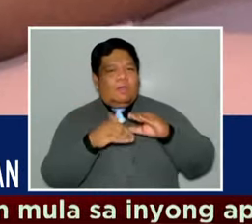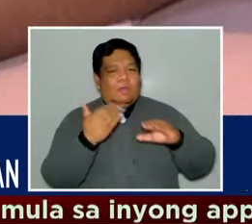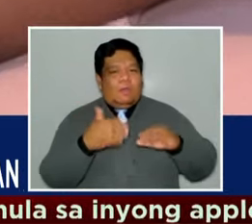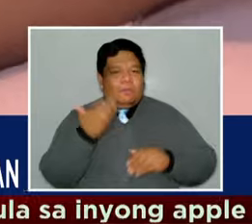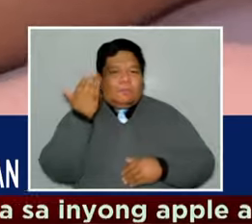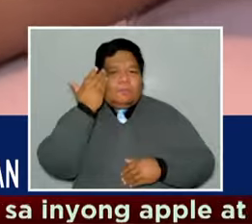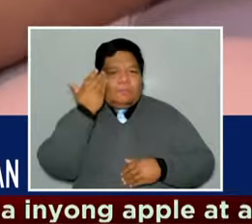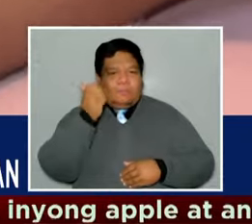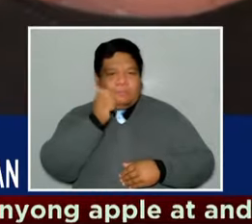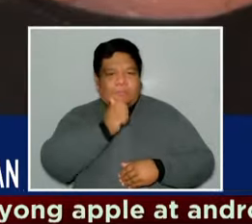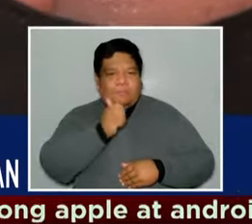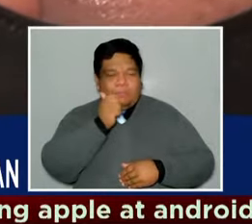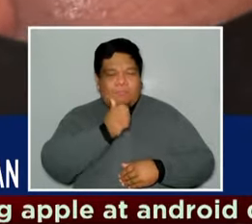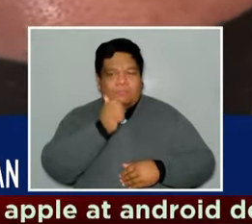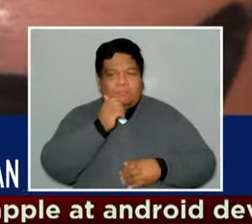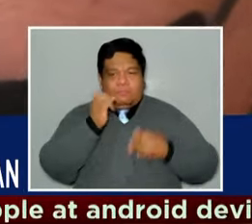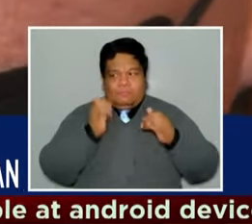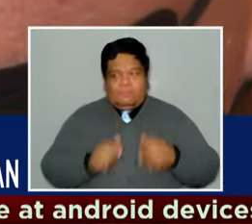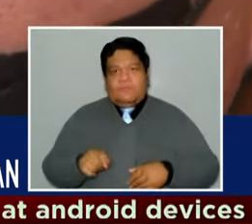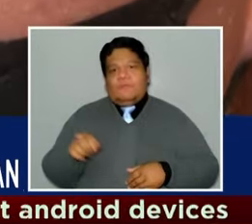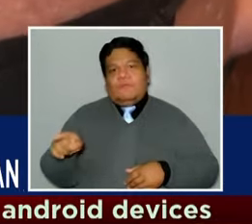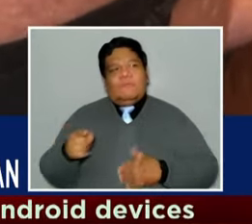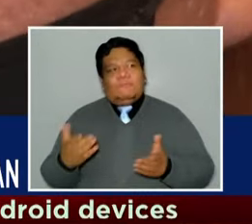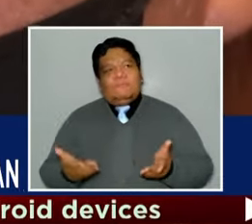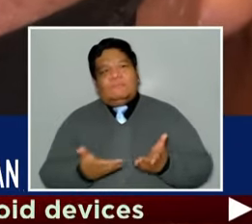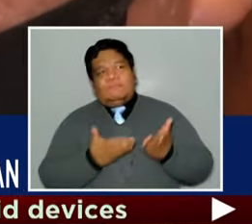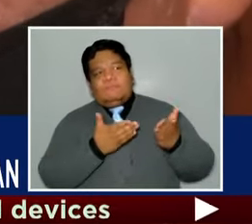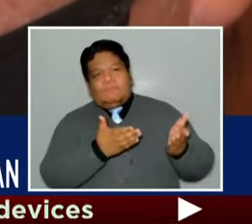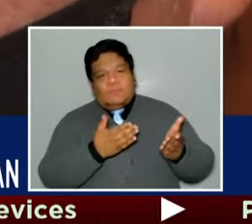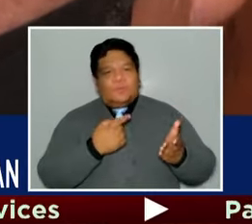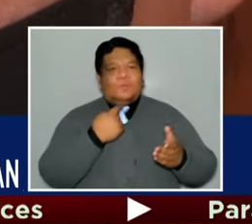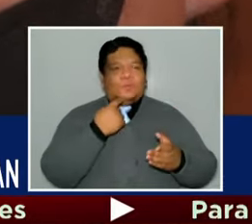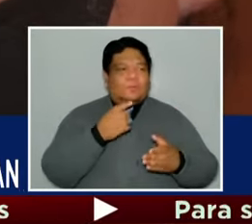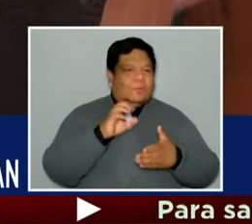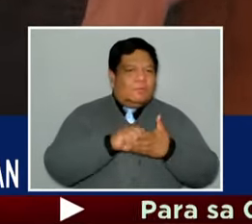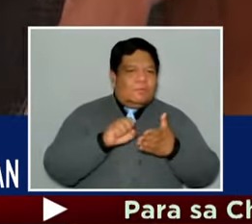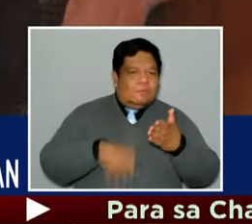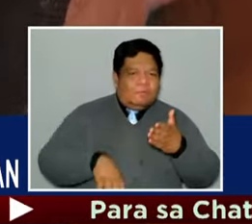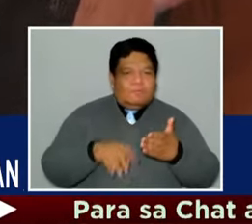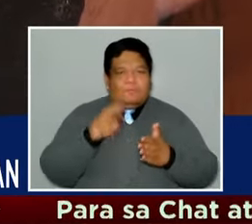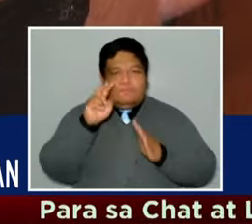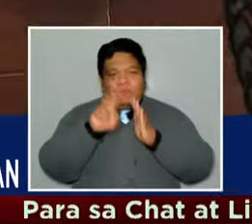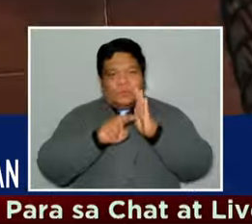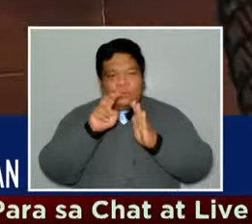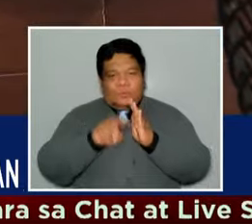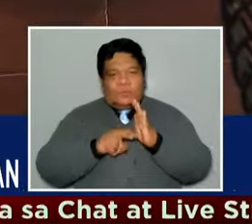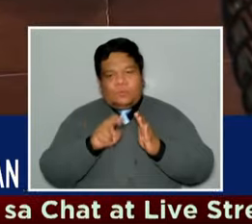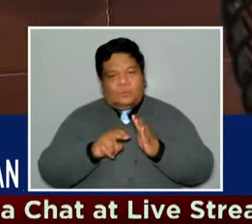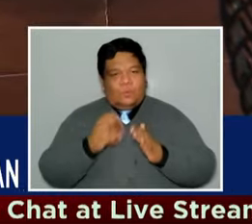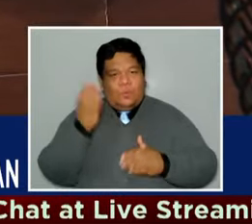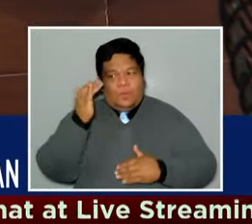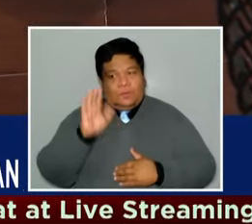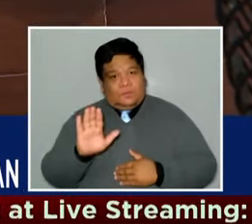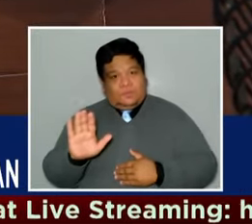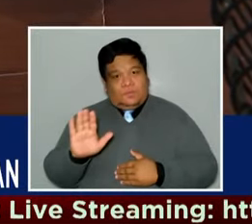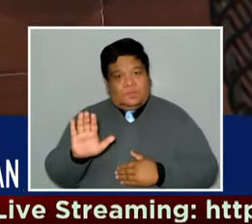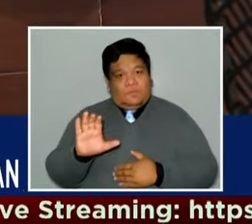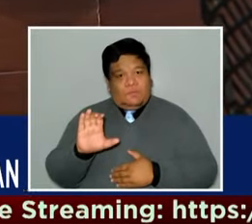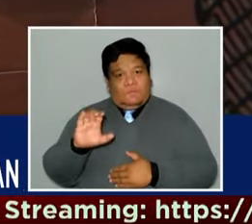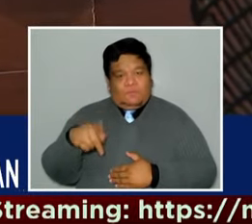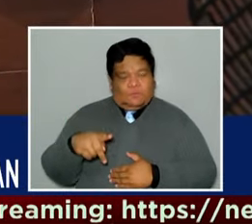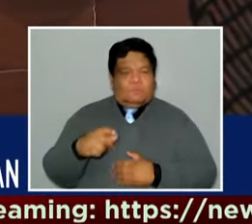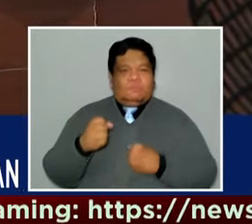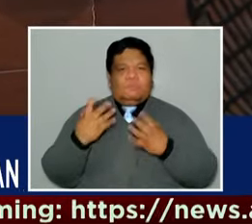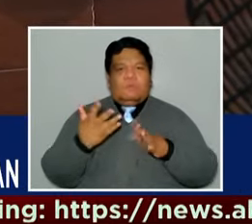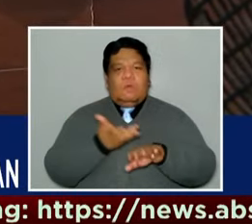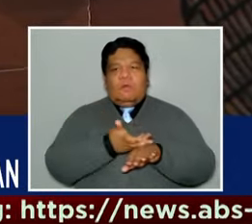rin ang netizen na nagrekomenda sa biktima sa pagte-takedown ng videos. Base pa sa cellphone ng suspect, marami na siyang naloko gamit